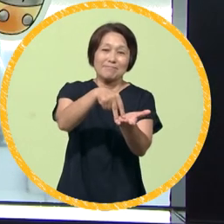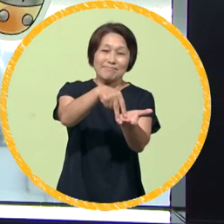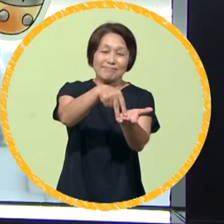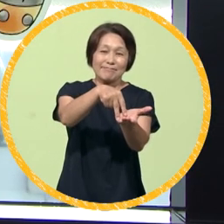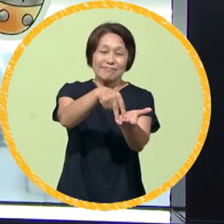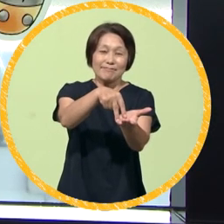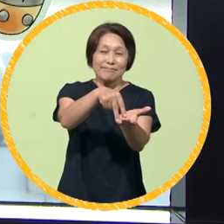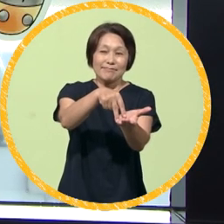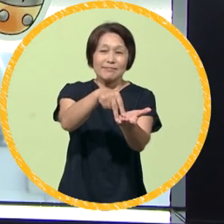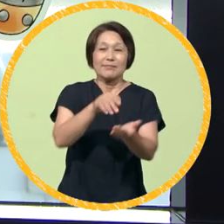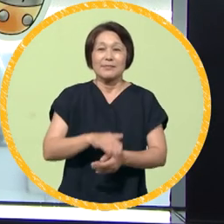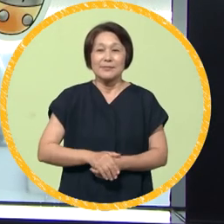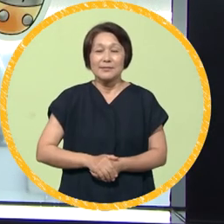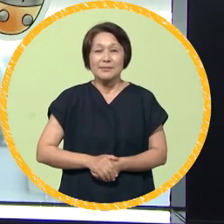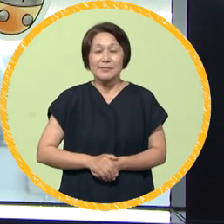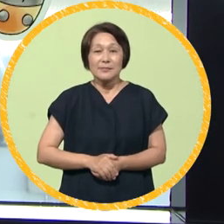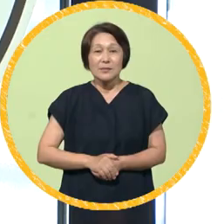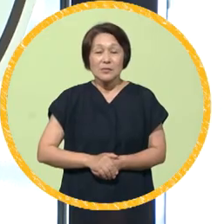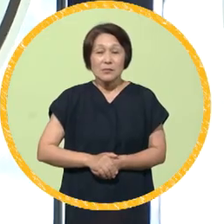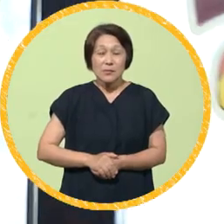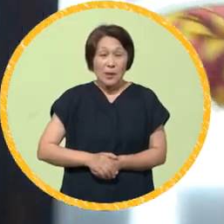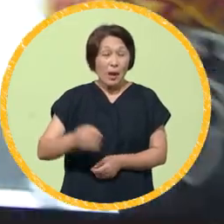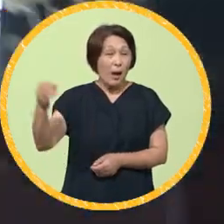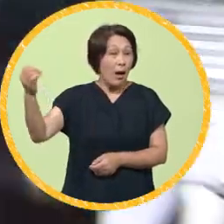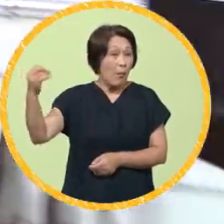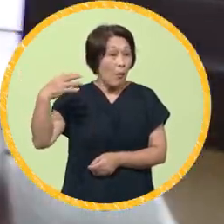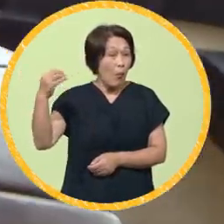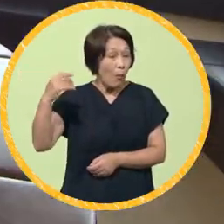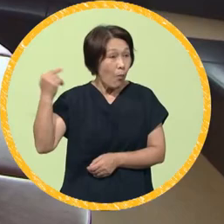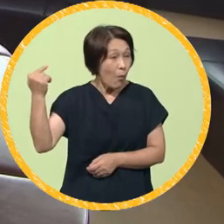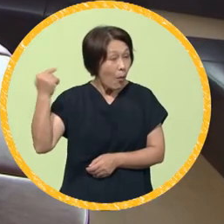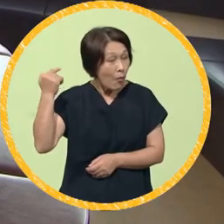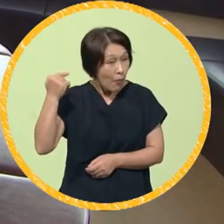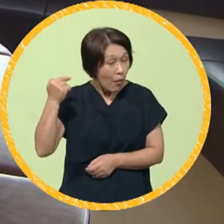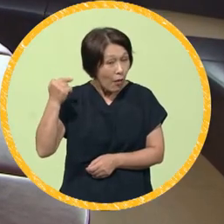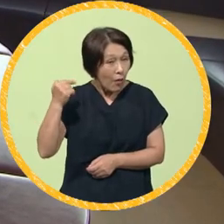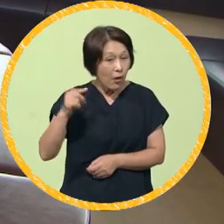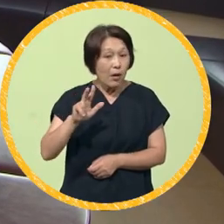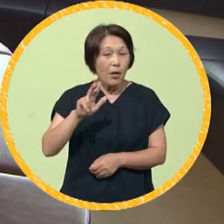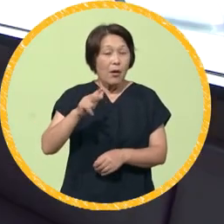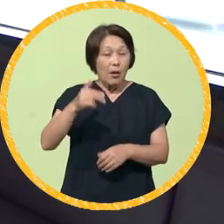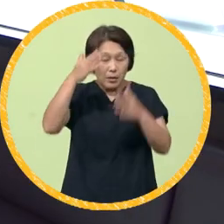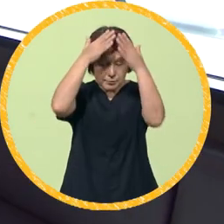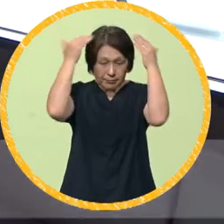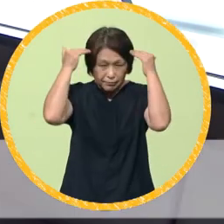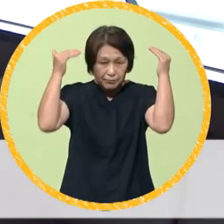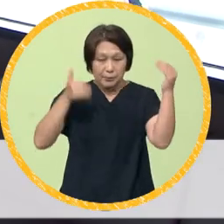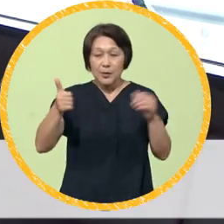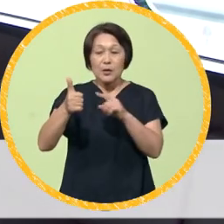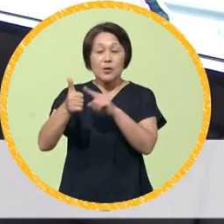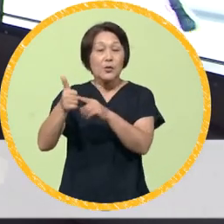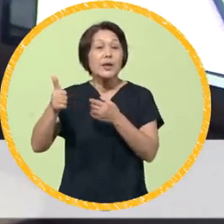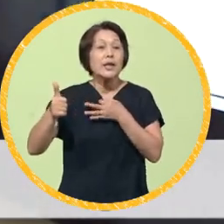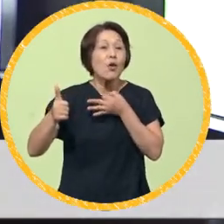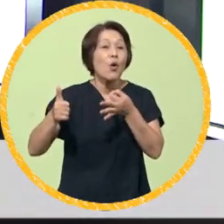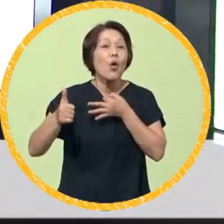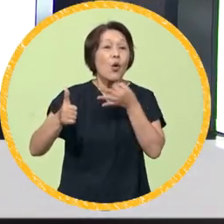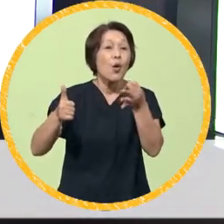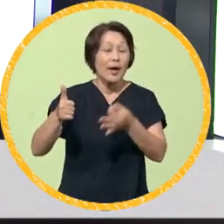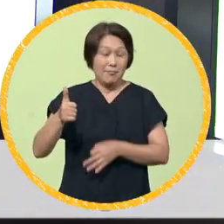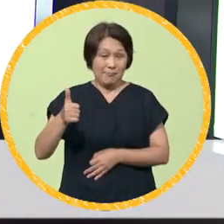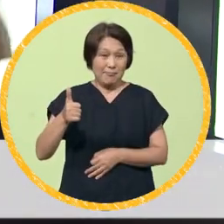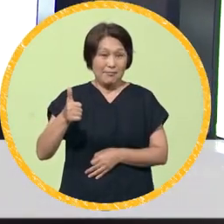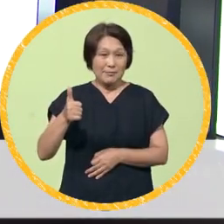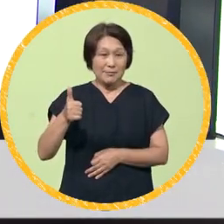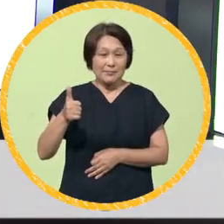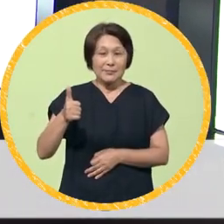うん、あと見てください、このアナウンスも、 アナウンスもルフィの声になってて、 すごい、ふんだんに、 もう船内がワンピース仕